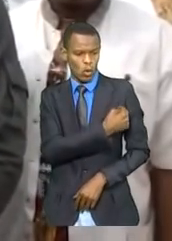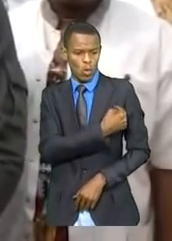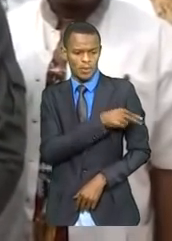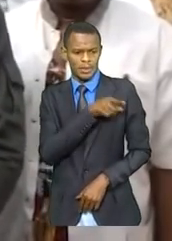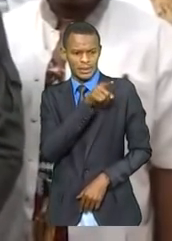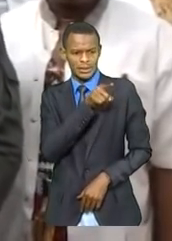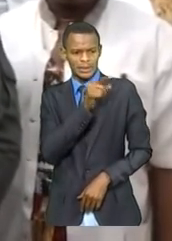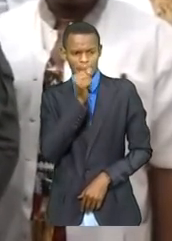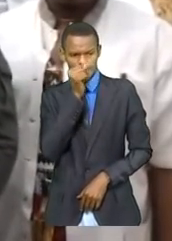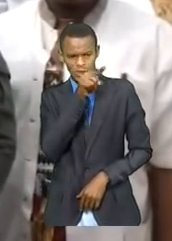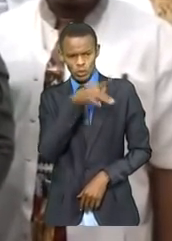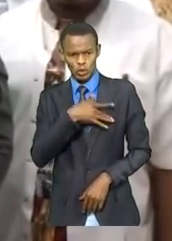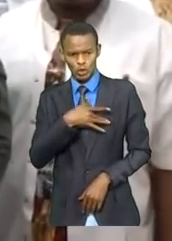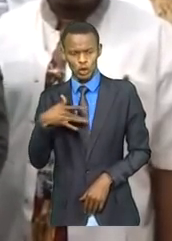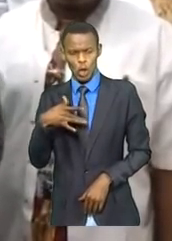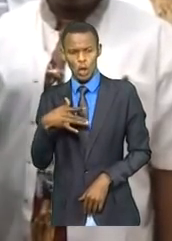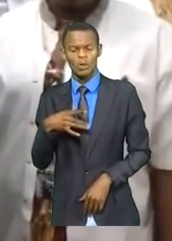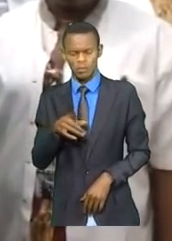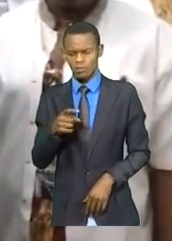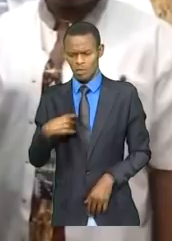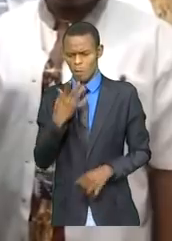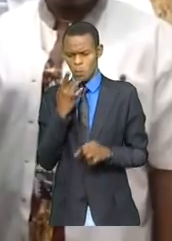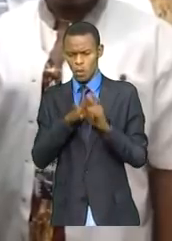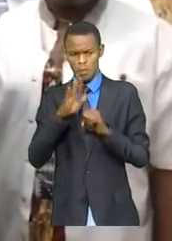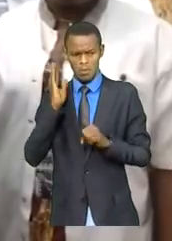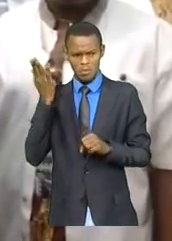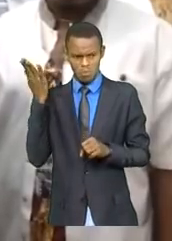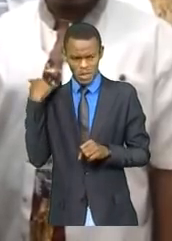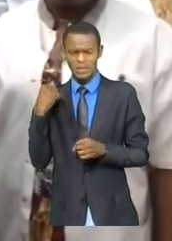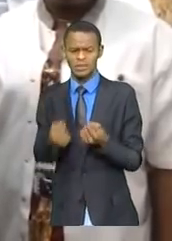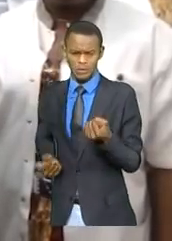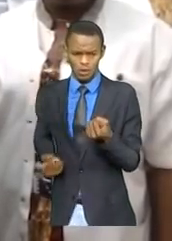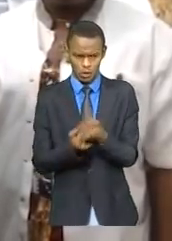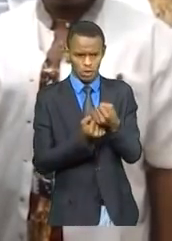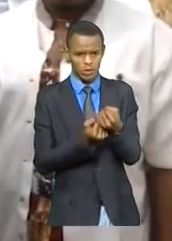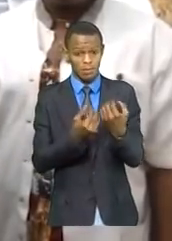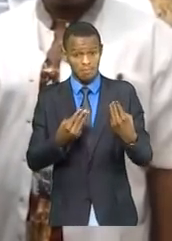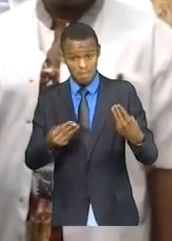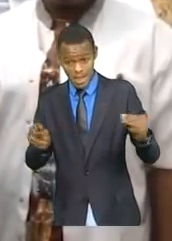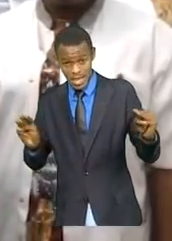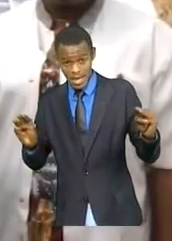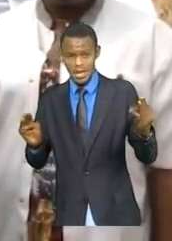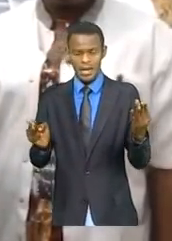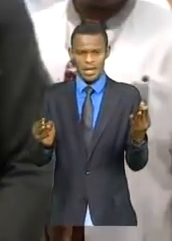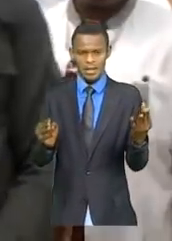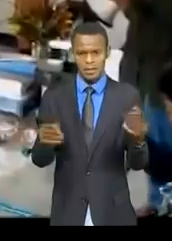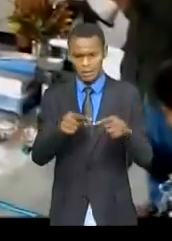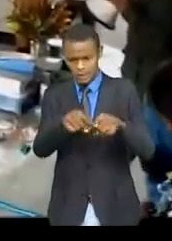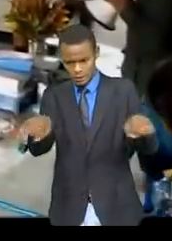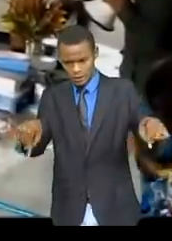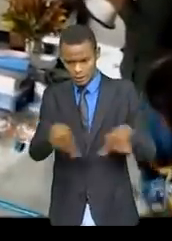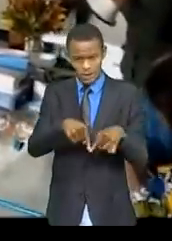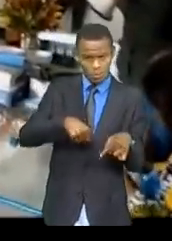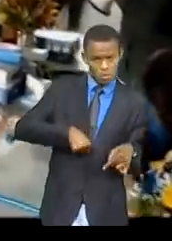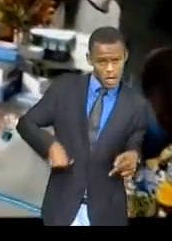en logistique, de laboratoire et en termes de salle d'opération. Frappé